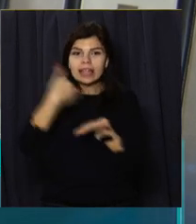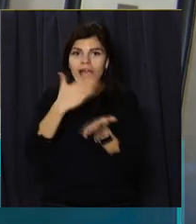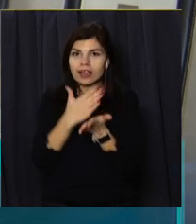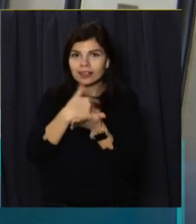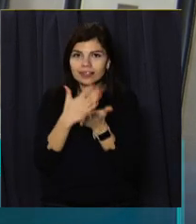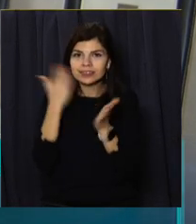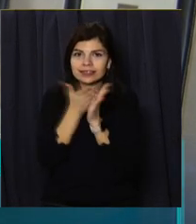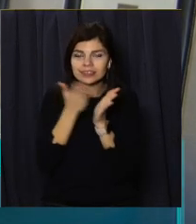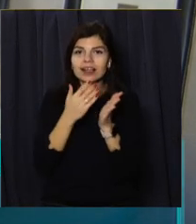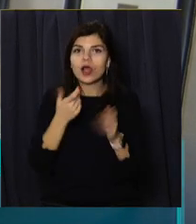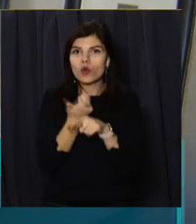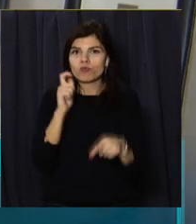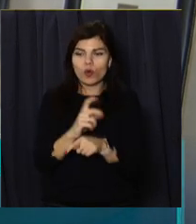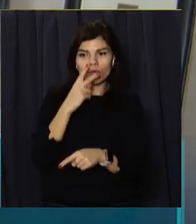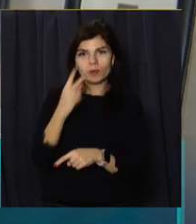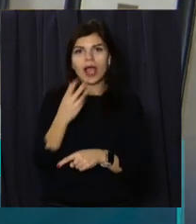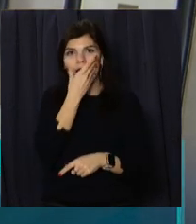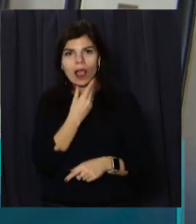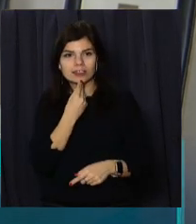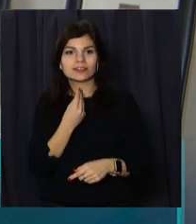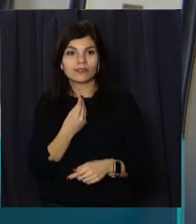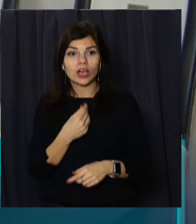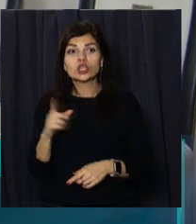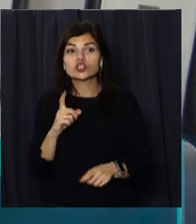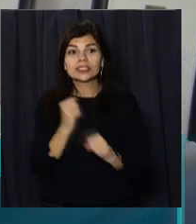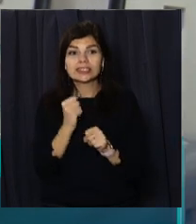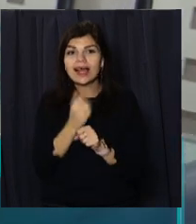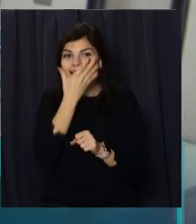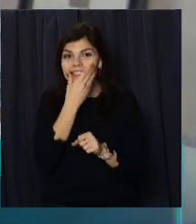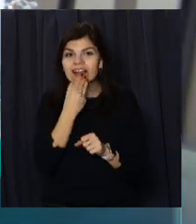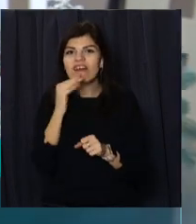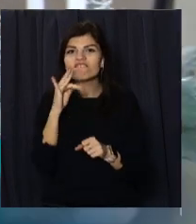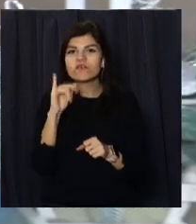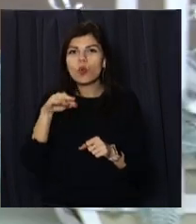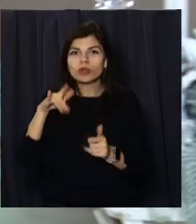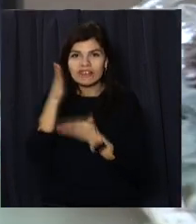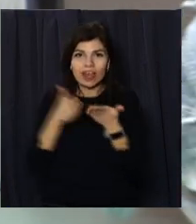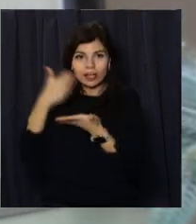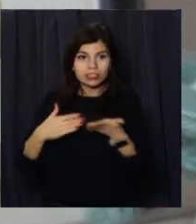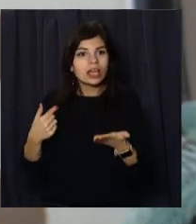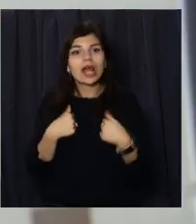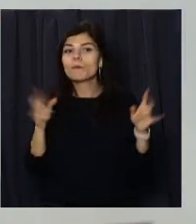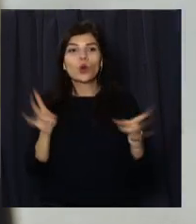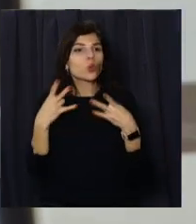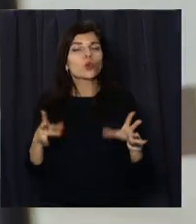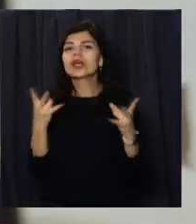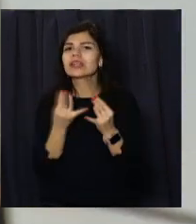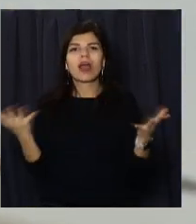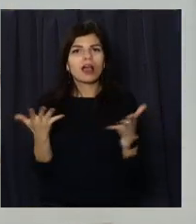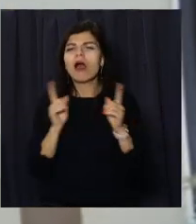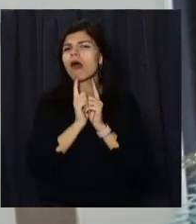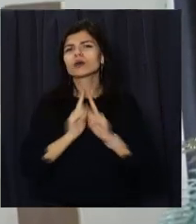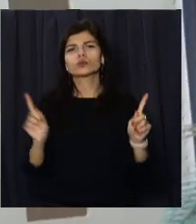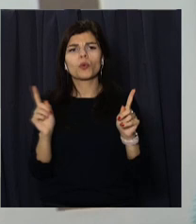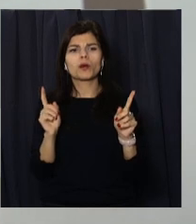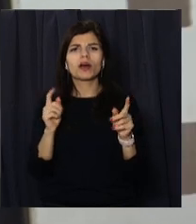ніякі особливі приспособлення. Ми можемо це зробити звичайним кухонним ножом. Как бы нож,